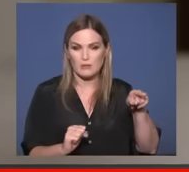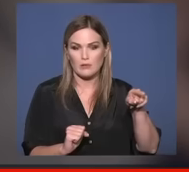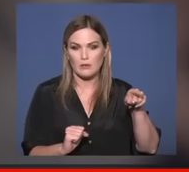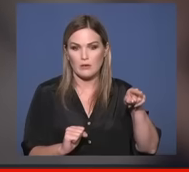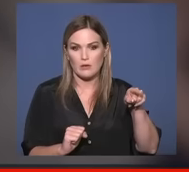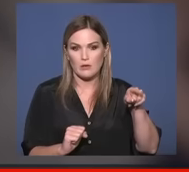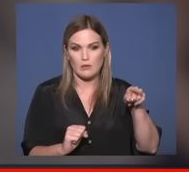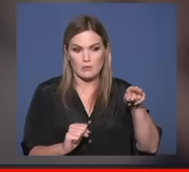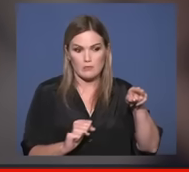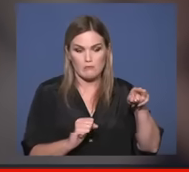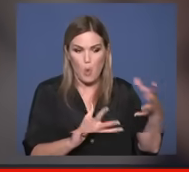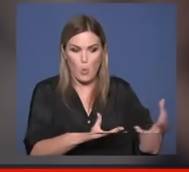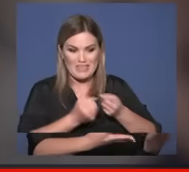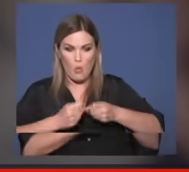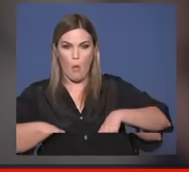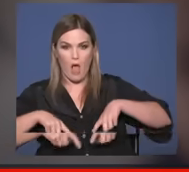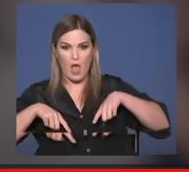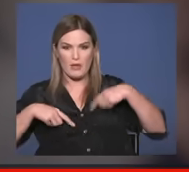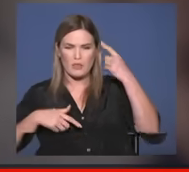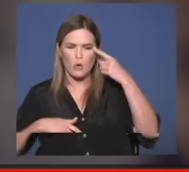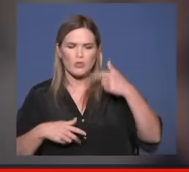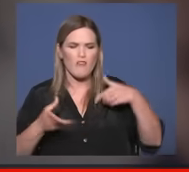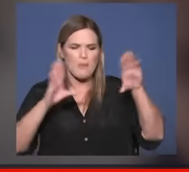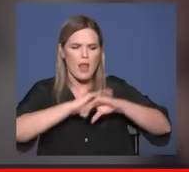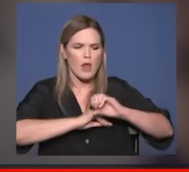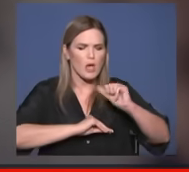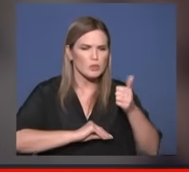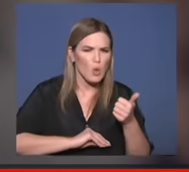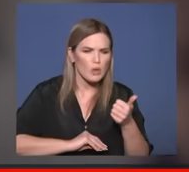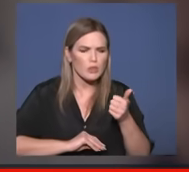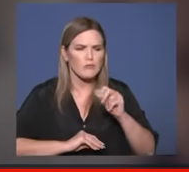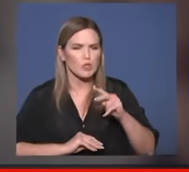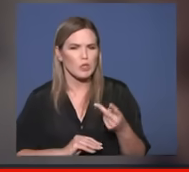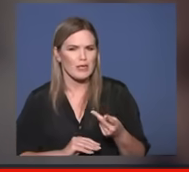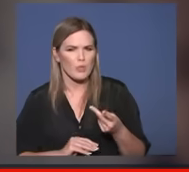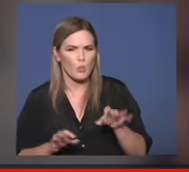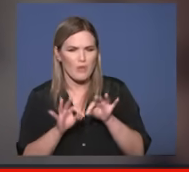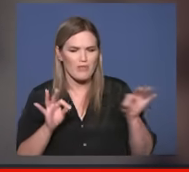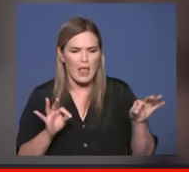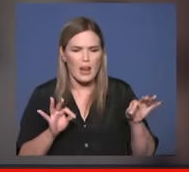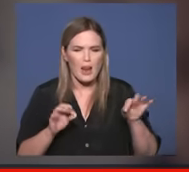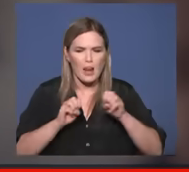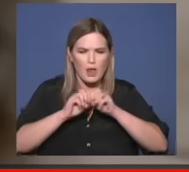הוציאו חי. אני חושב בלילה הראשון או בלילה השני התחיל לרוץ סרטון